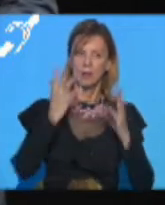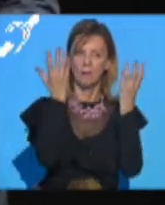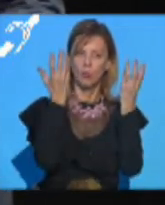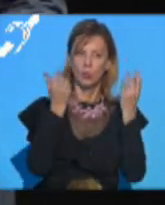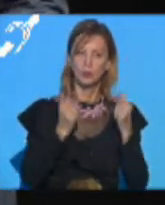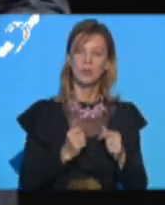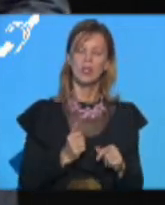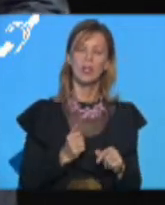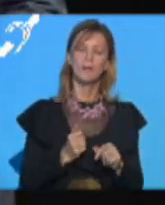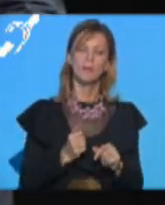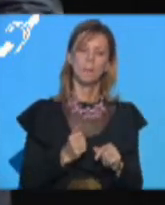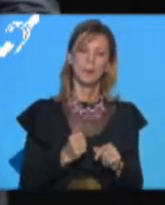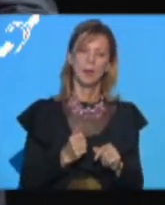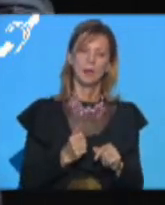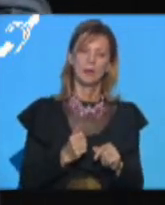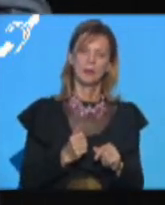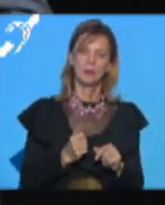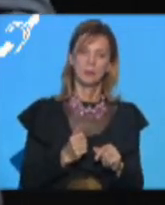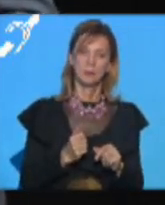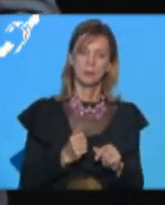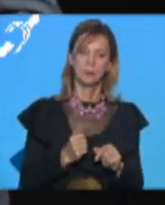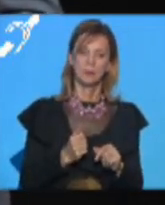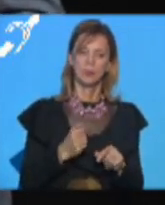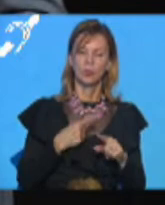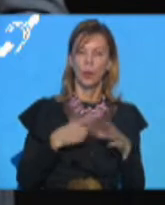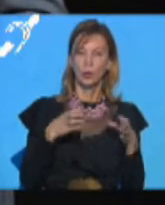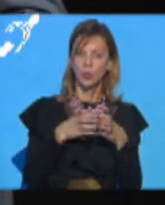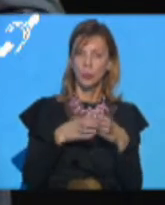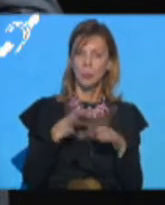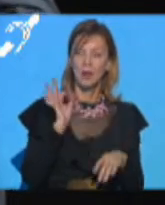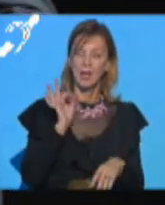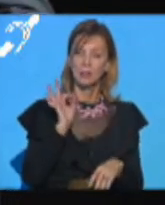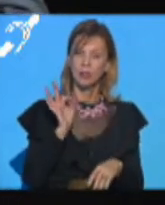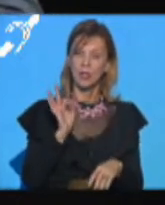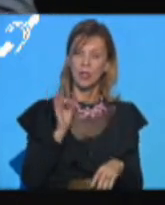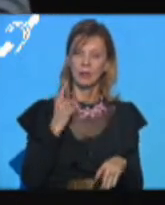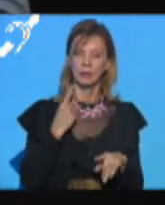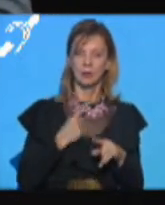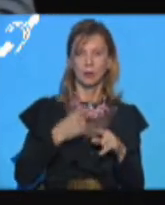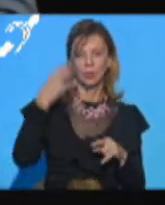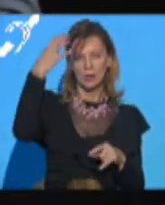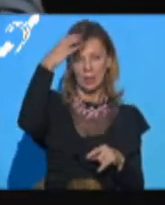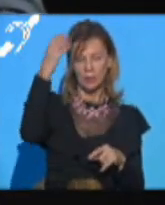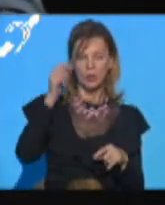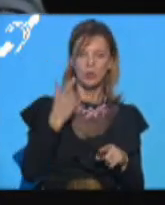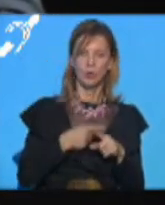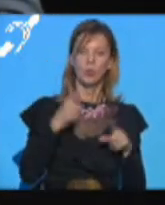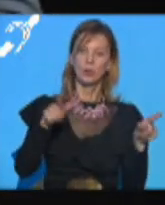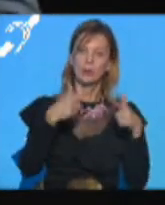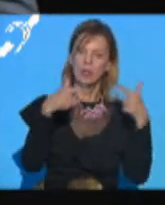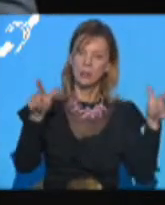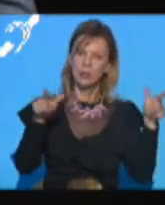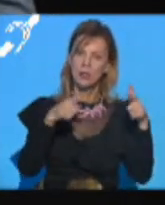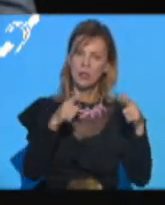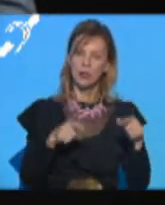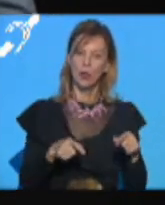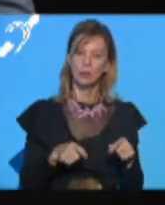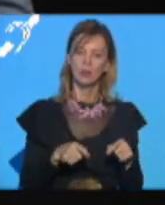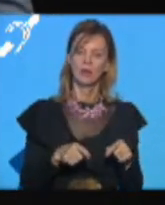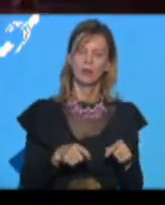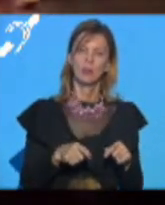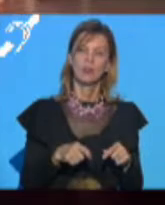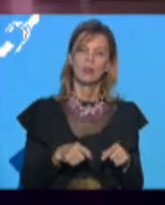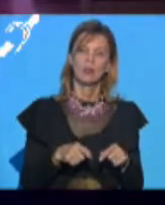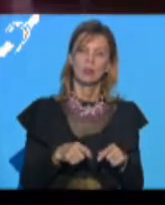Revoluție, cum ar veni, cu o trupă extraordinară, cu un maestru, dirijor, maestru regizor